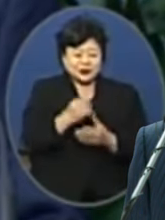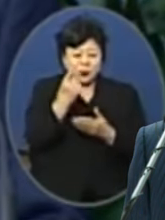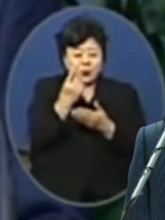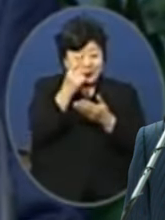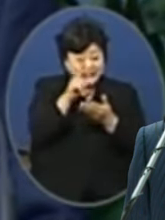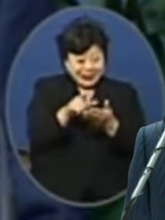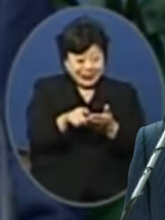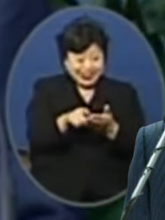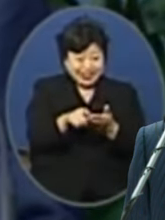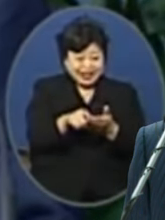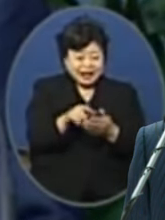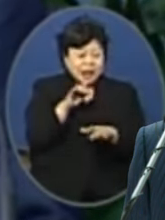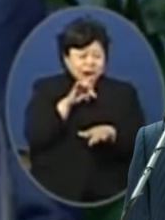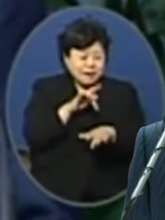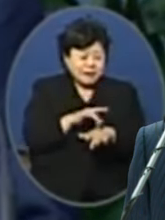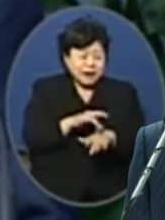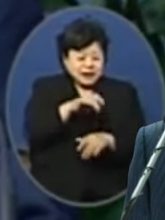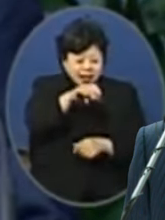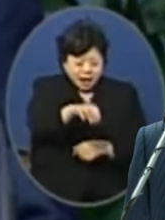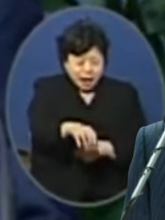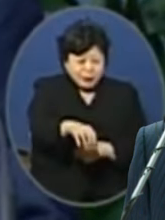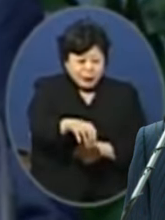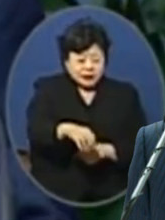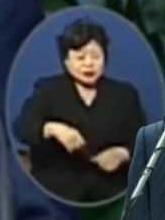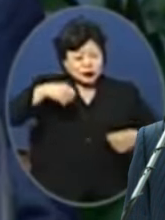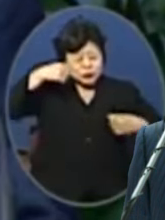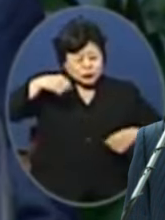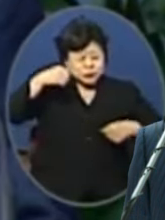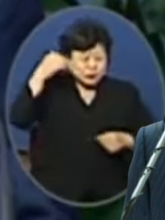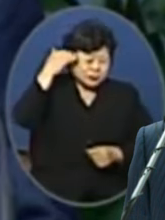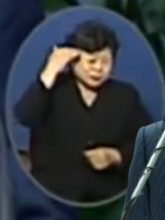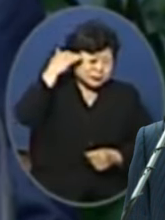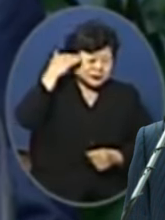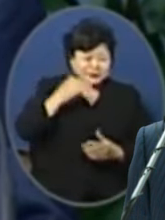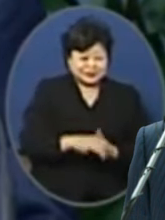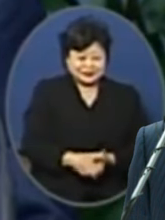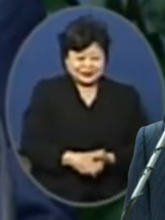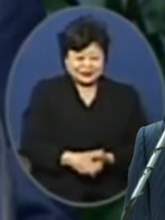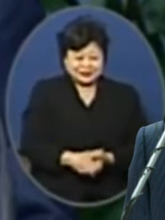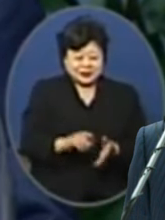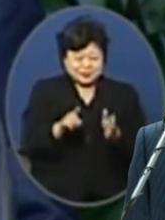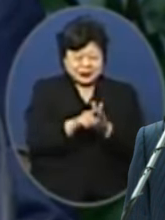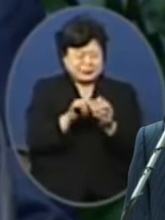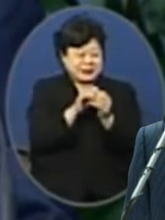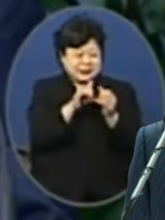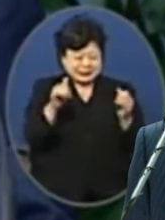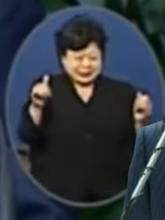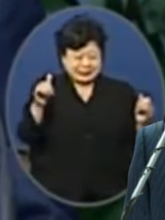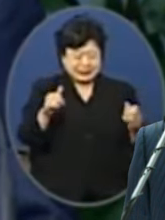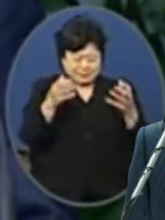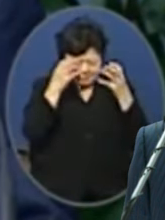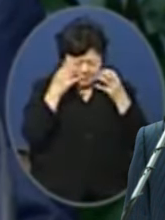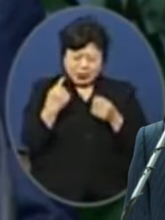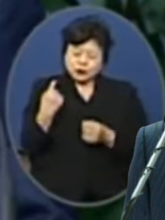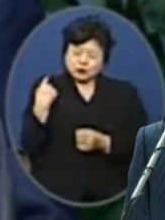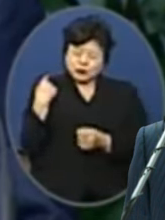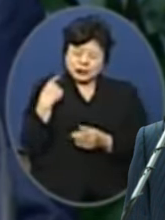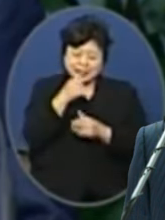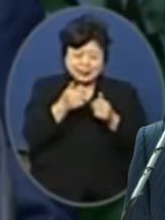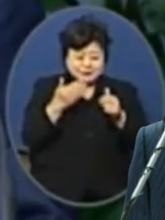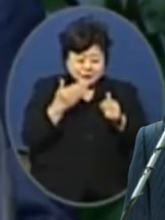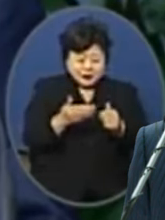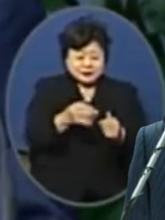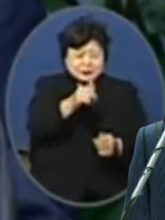다가오면 마귀가 그 앞에 서서 춤을 추고 야 법칙을 하더라도 우리 믿는 사람은 그 고난의 배우에는